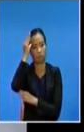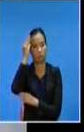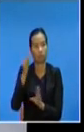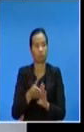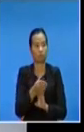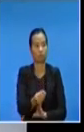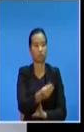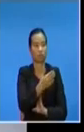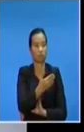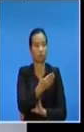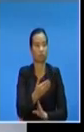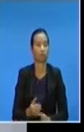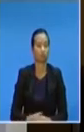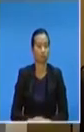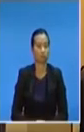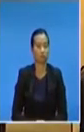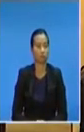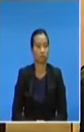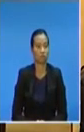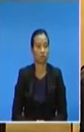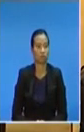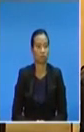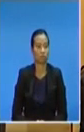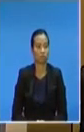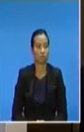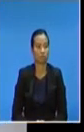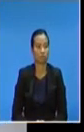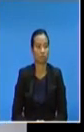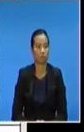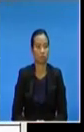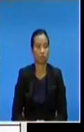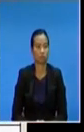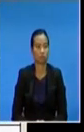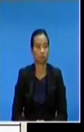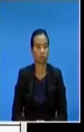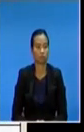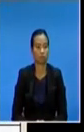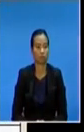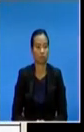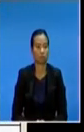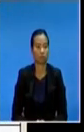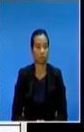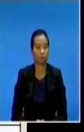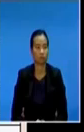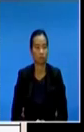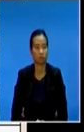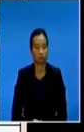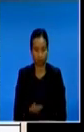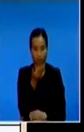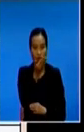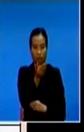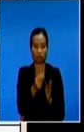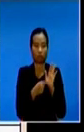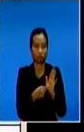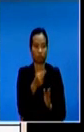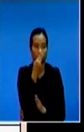ครับเร็วๆไปนะครับขออนุญาตอันนี้นะครับเราจะเห็นว่า